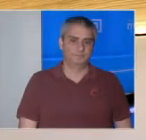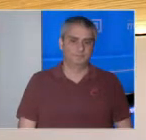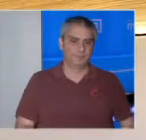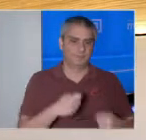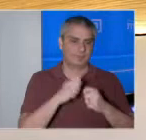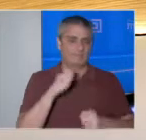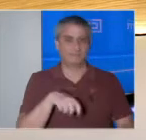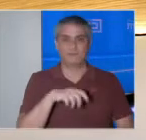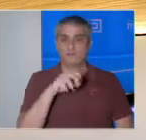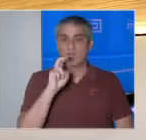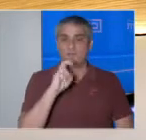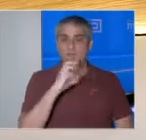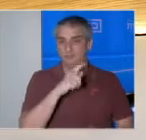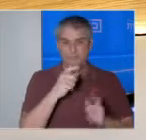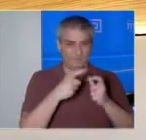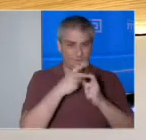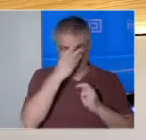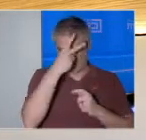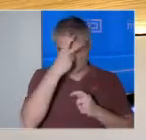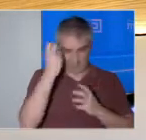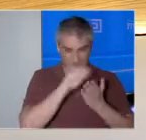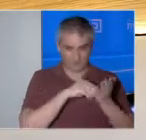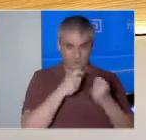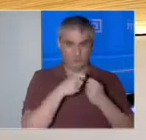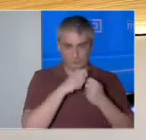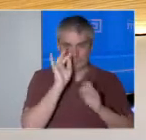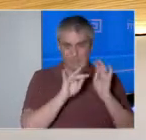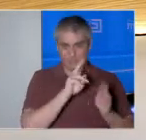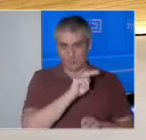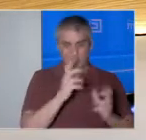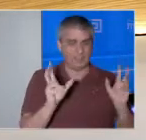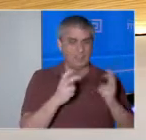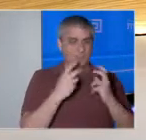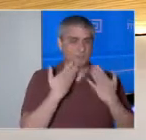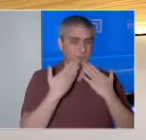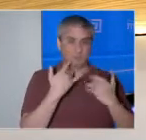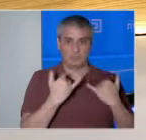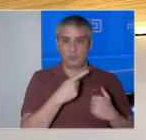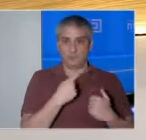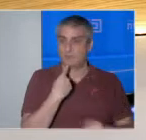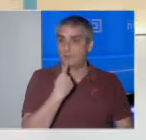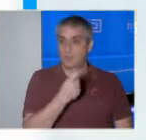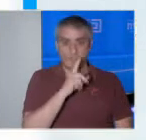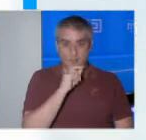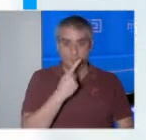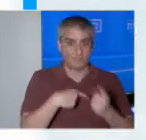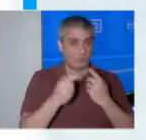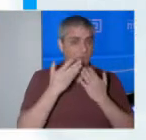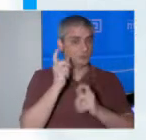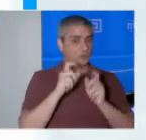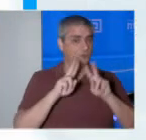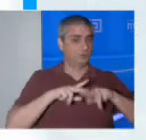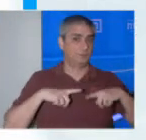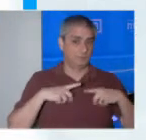חבר הכנסת עופר כסיף מהרשימה המשותפת, זו שהתנגדה לכינוס המליאה היום, צייץ, במקום לסייע